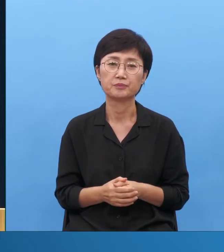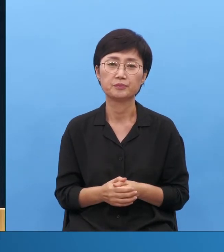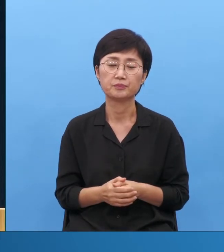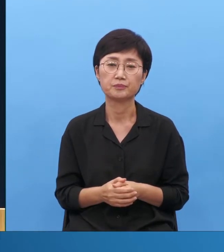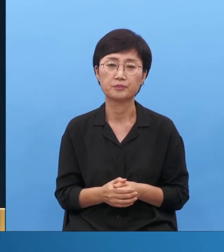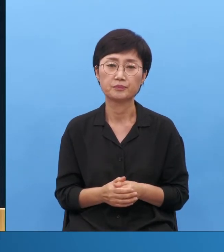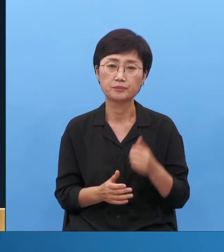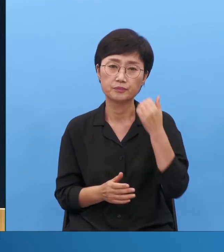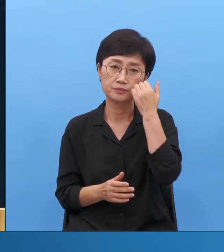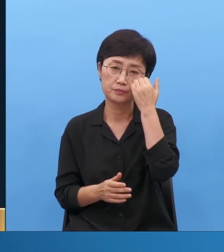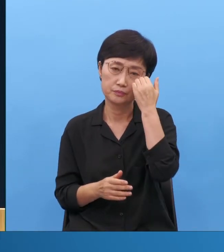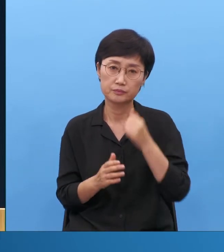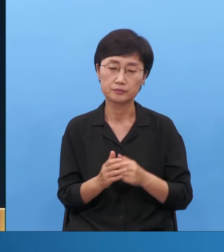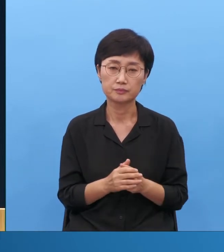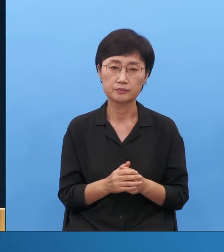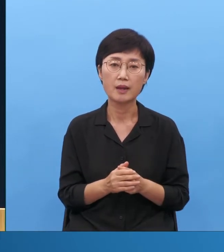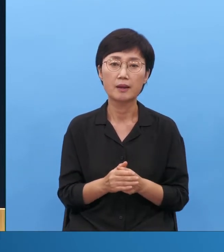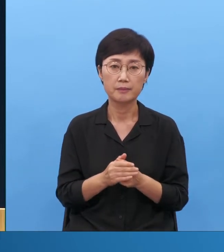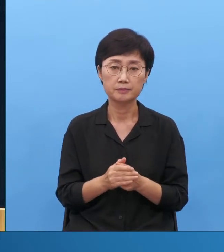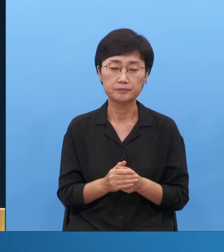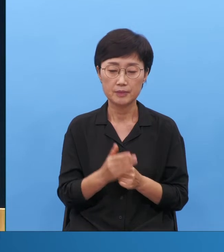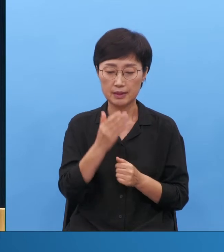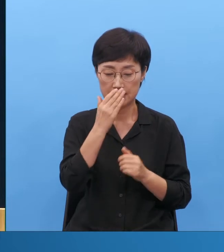망했을 때마다 애굽에서